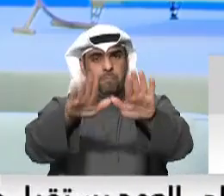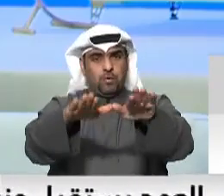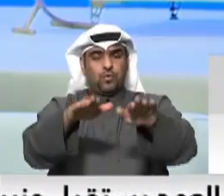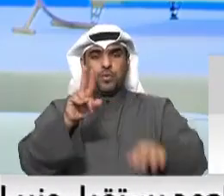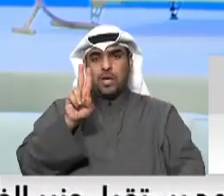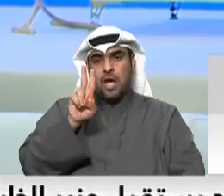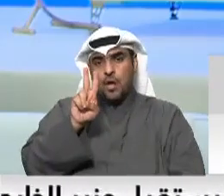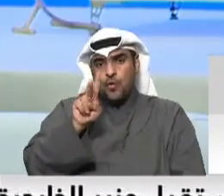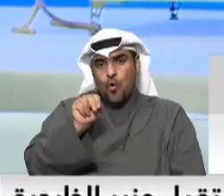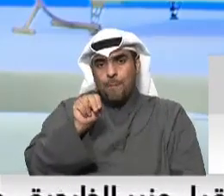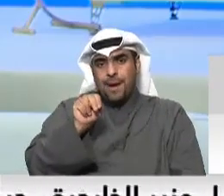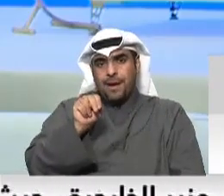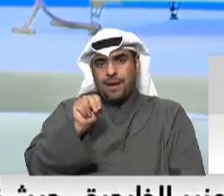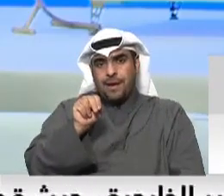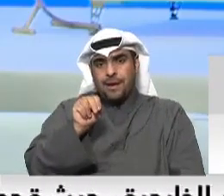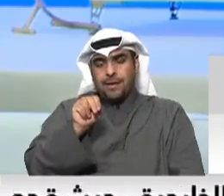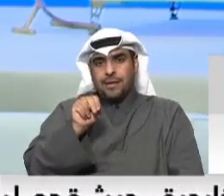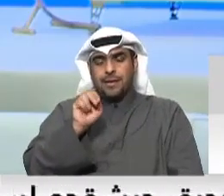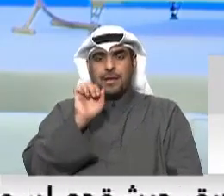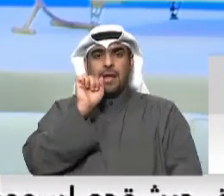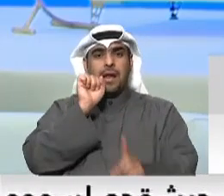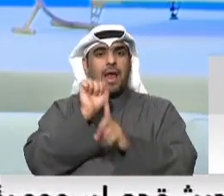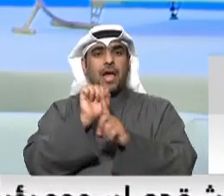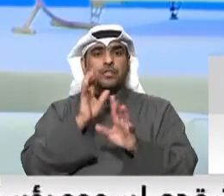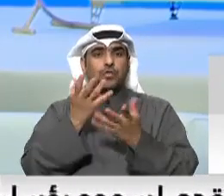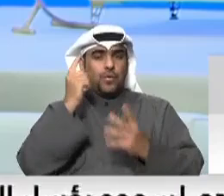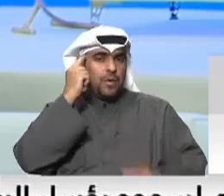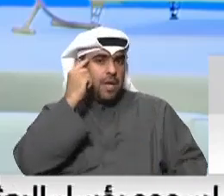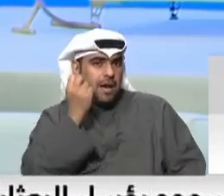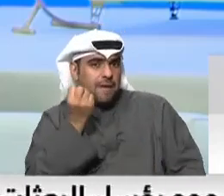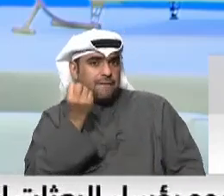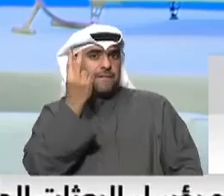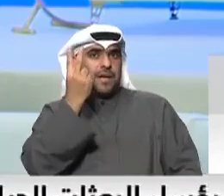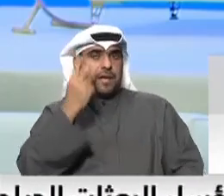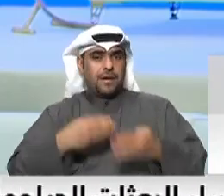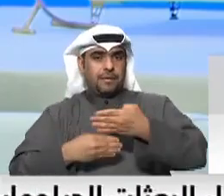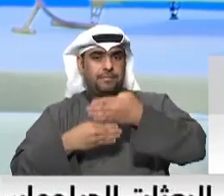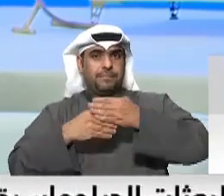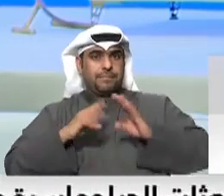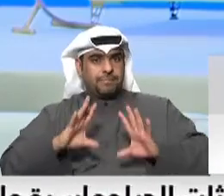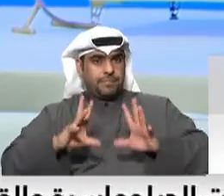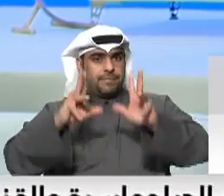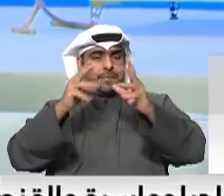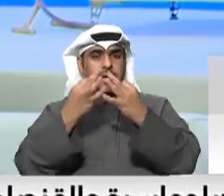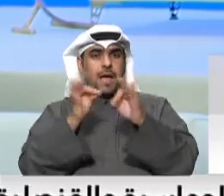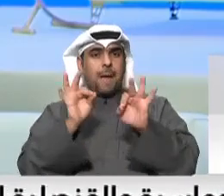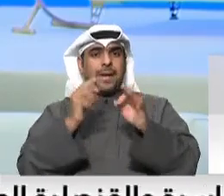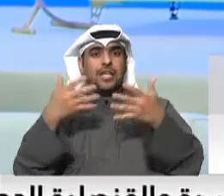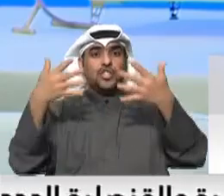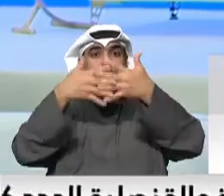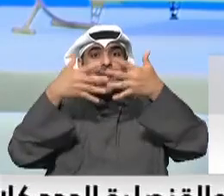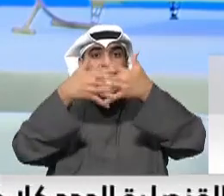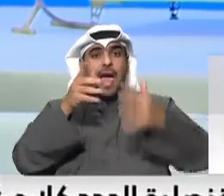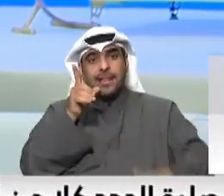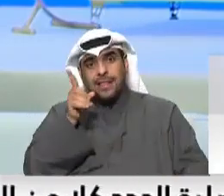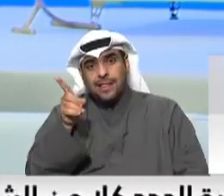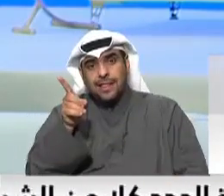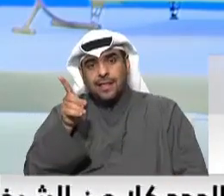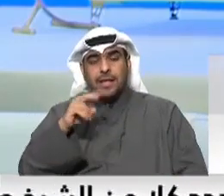على المشاريع الأهلية التي تفيد الثقافة وكيفية الاستفادة